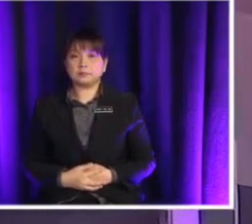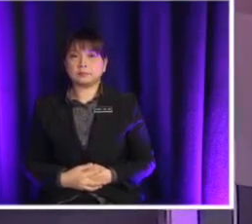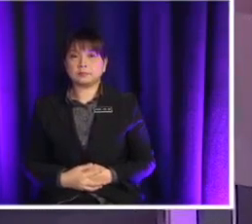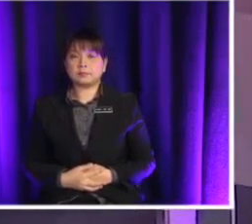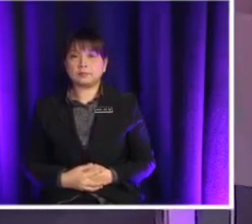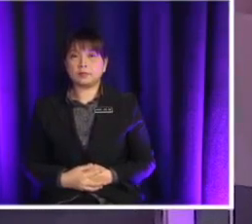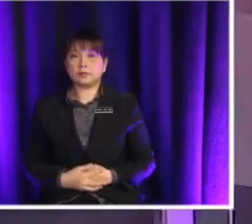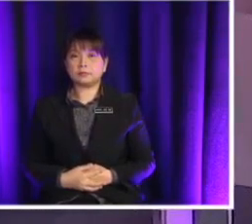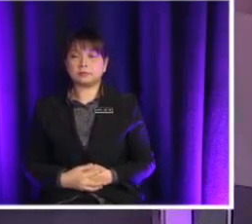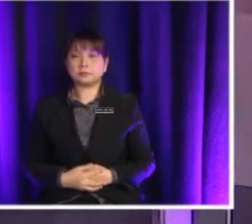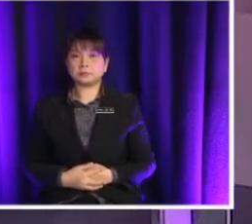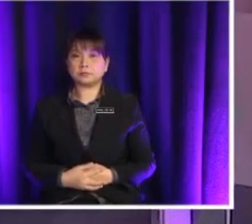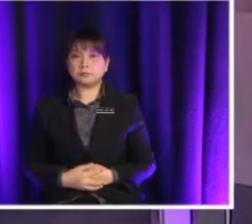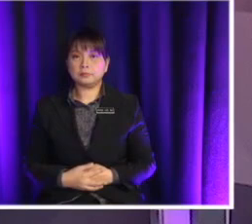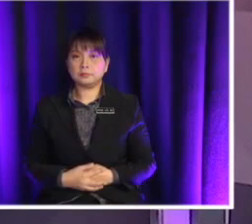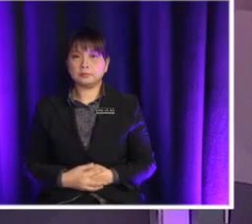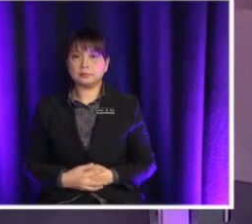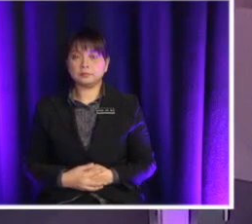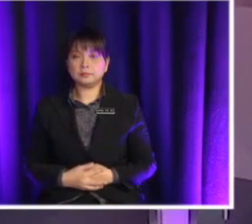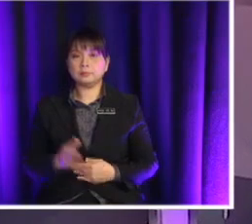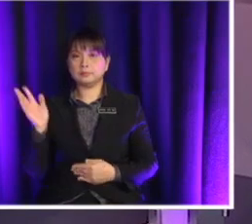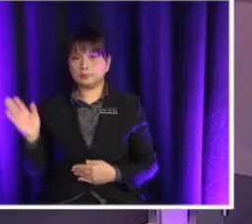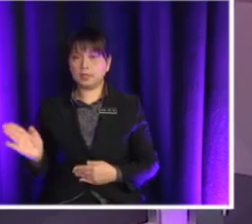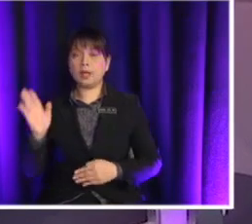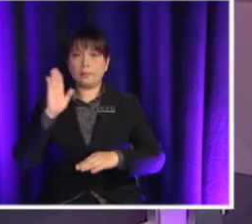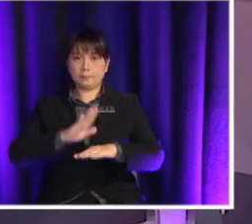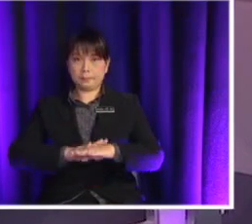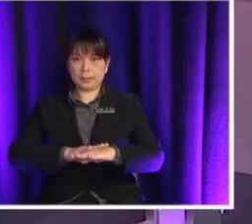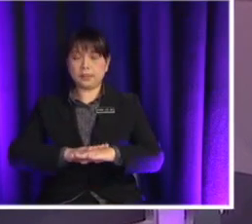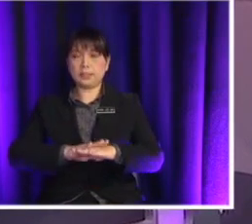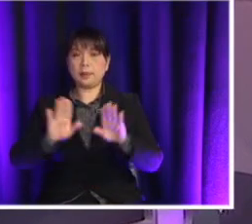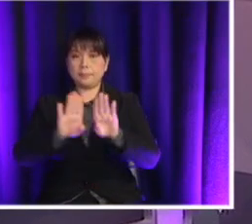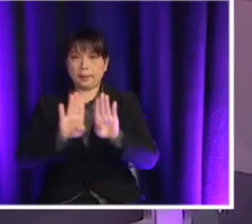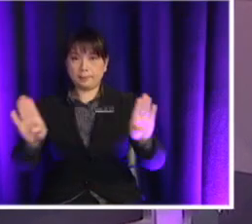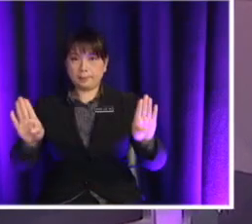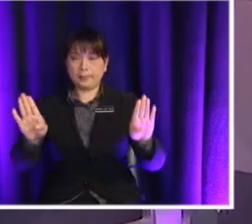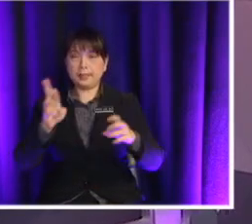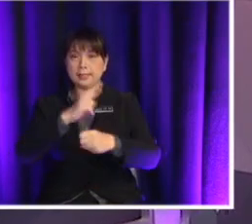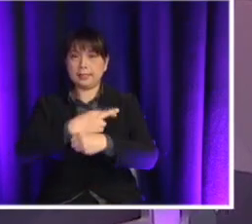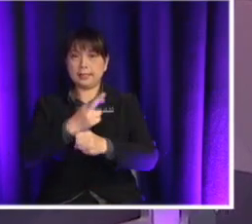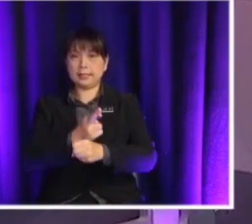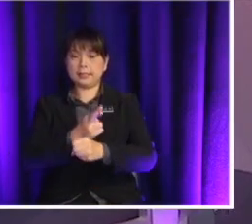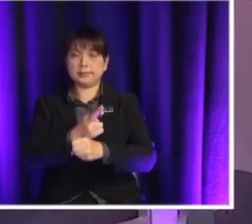sini, okey, ini kita kata tadi pada papan reka, betul? Papan reka. Papan reka.